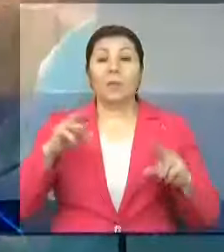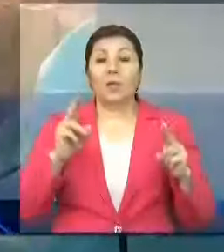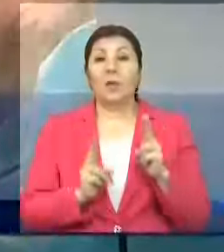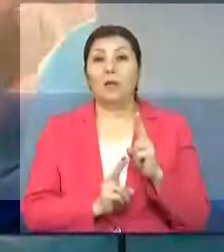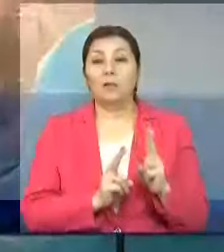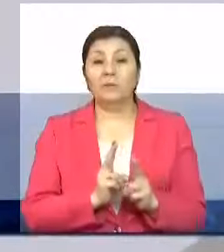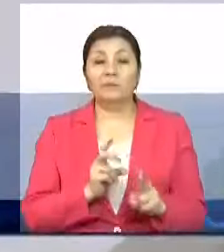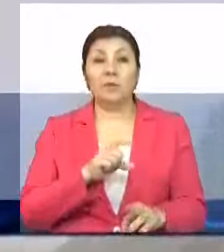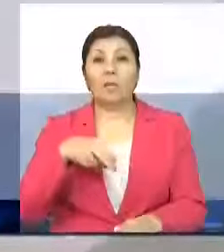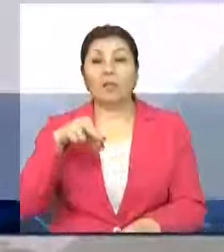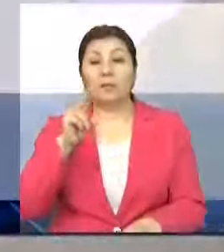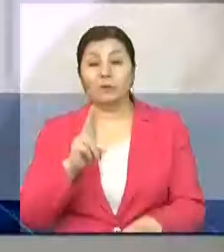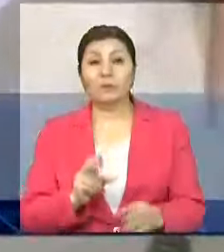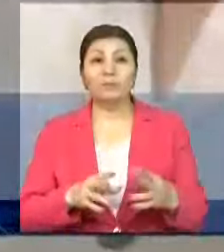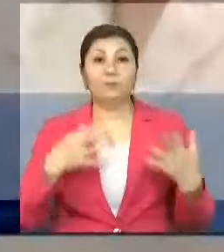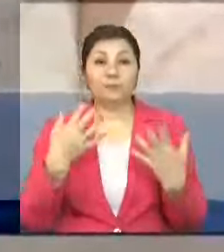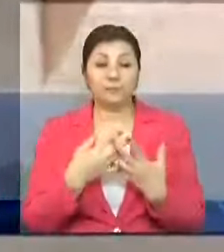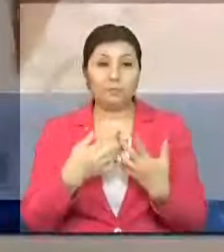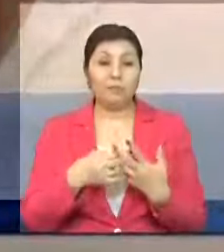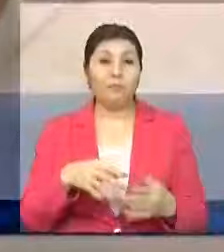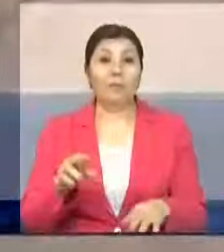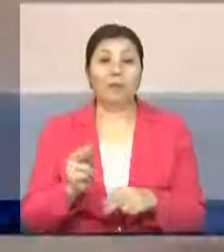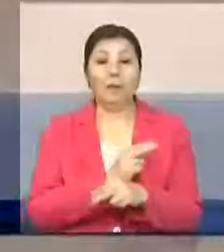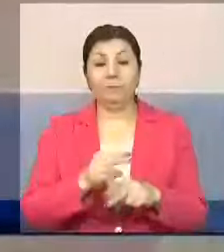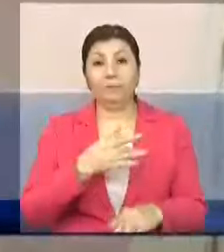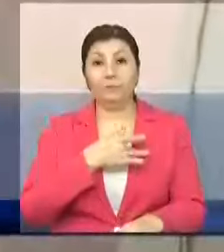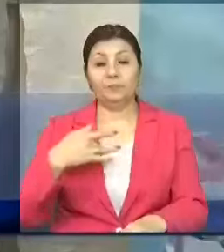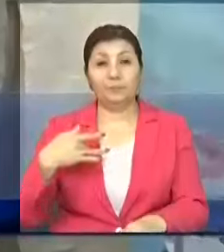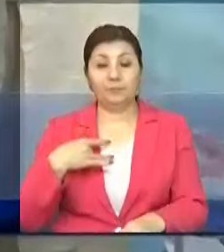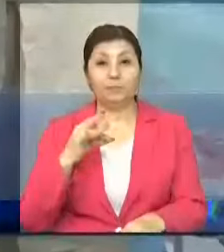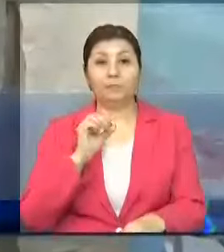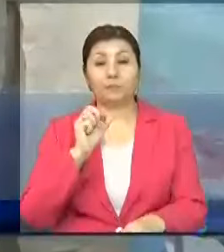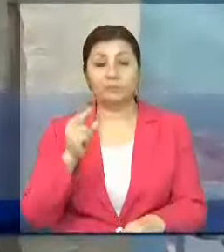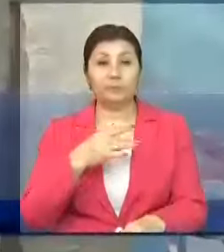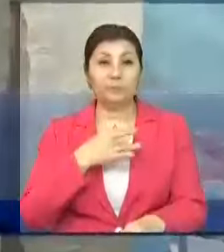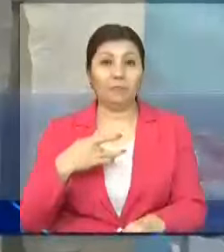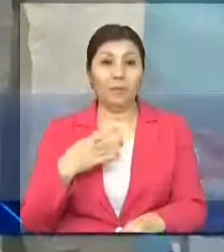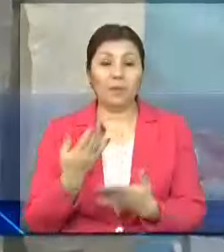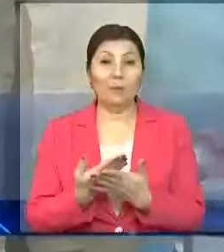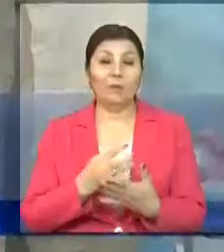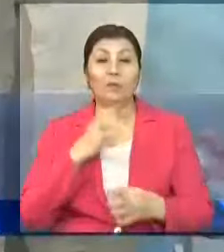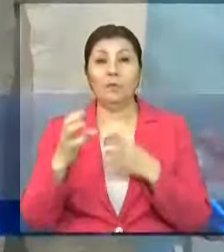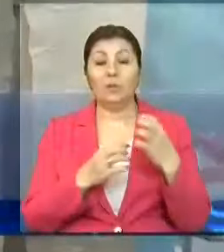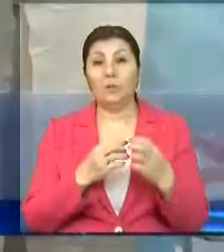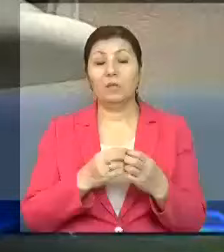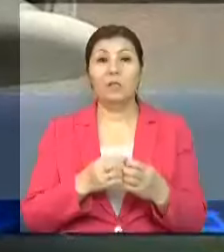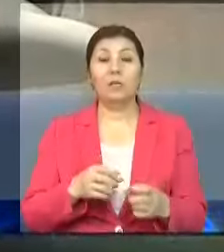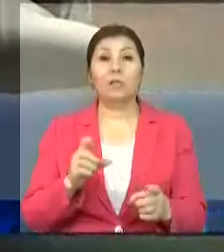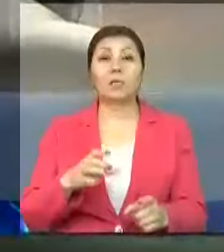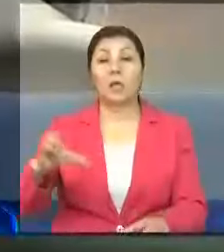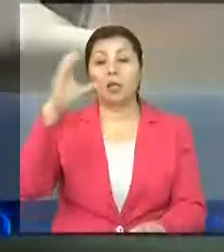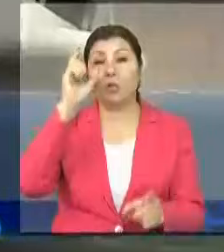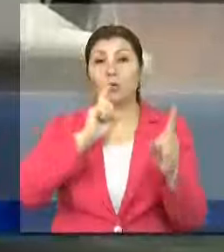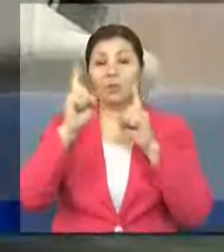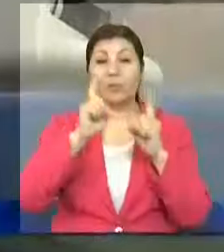Эндовидеохирургические и эндоскопические технологии в лечении туберкулеза, рака легких и неспецифических заболеваний легких. Международная научно-практическая конференция